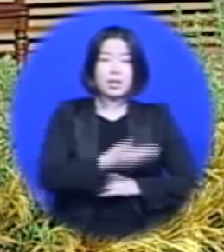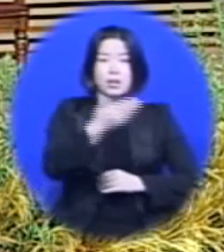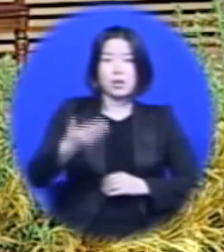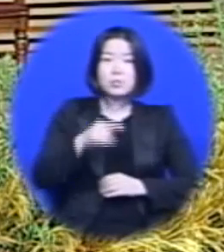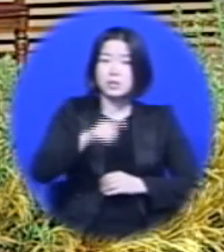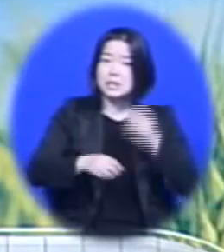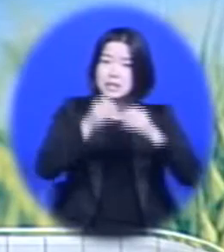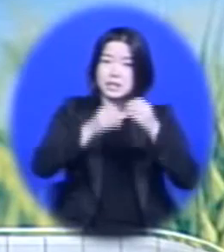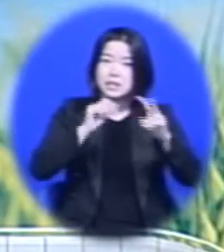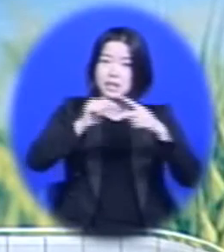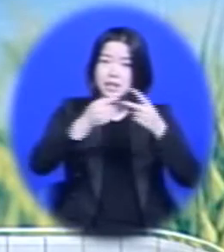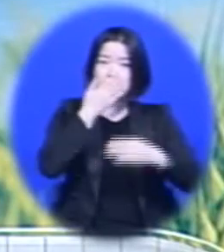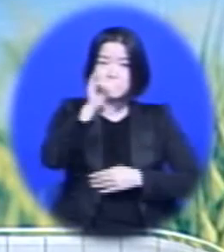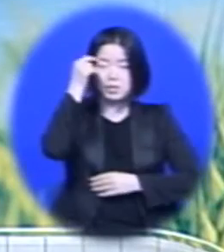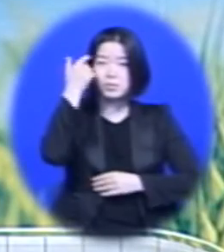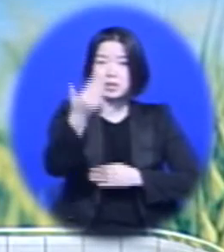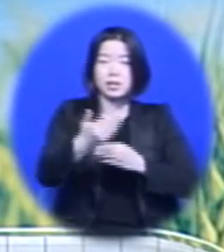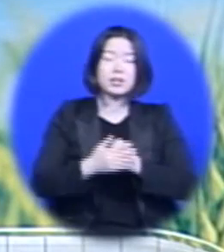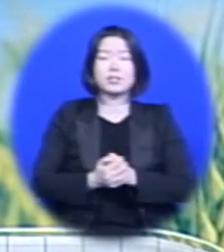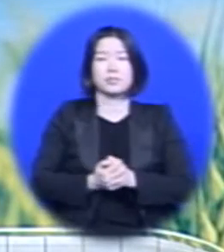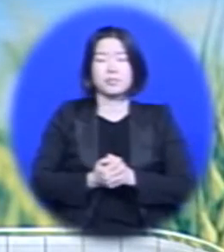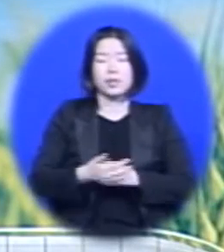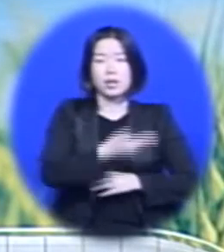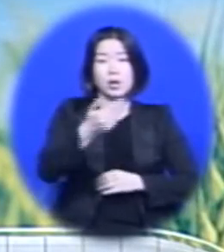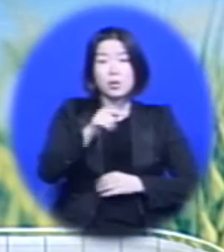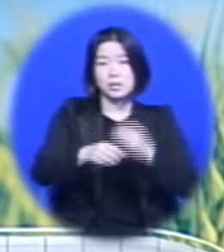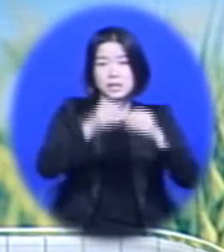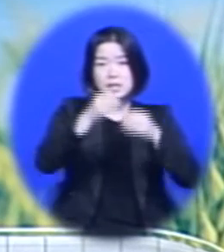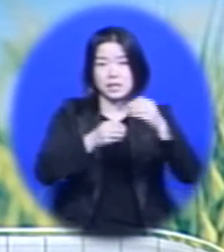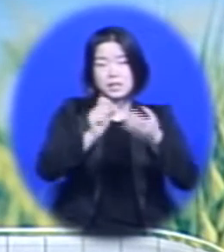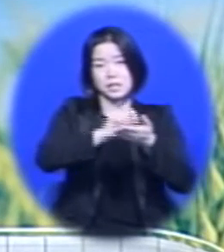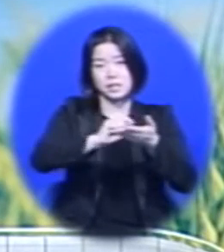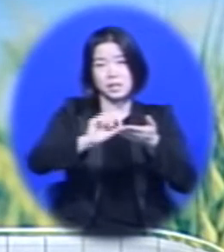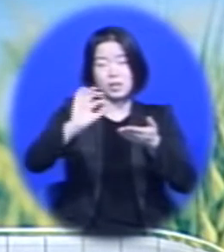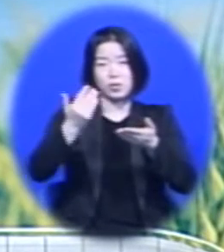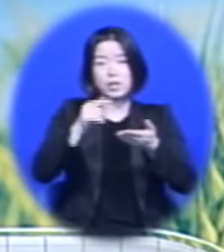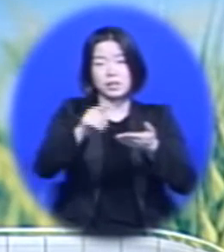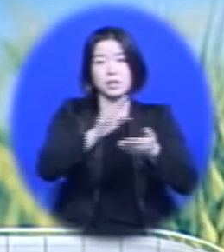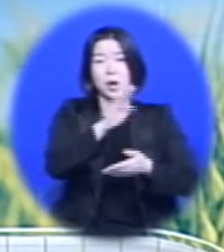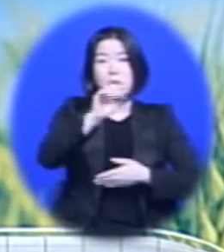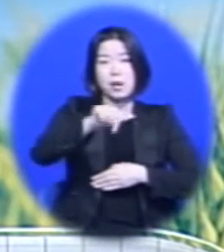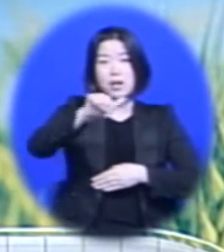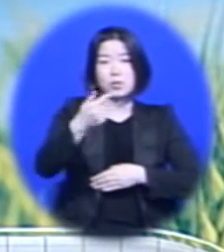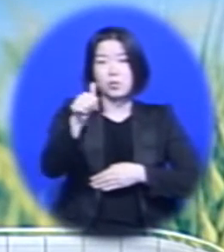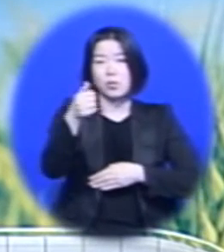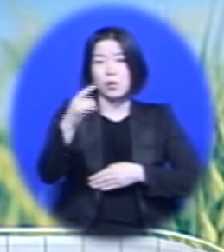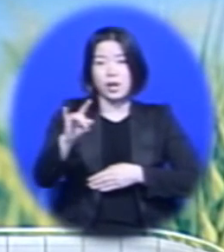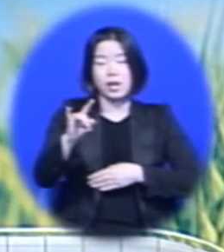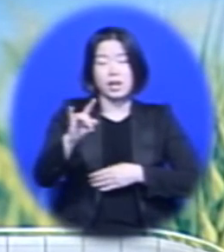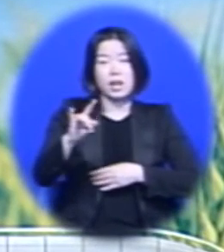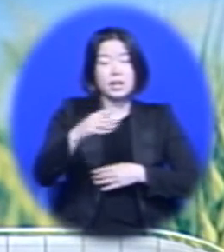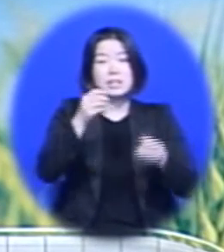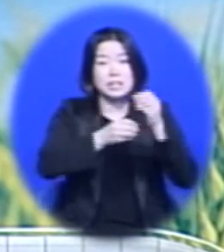여러분은 이 시를 이해하실 수 있겠습니까? 여러분, 이 시를 쓰게 된 그 박노해 시인과 그 어머니의 심정을